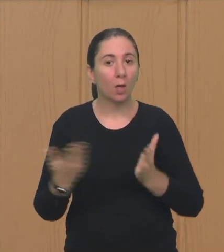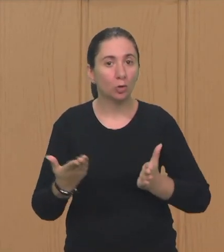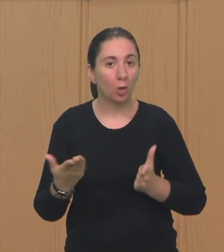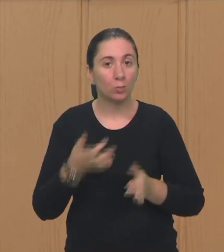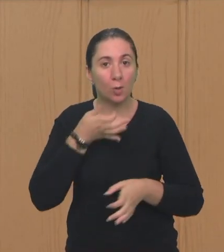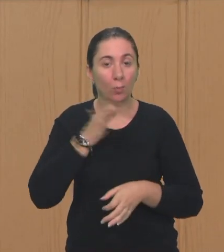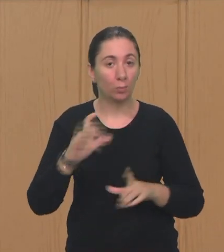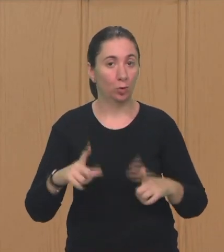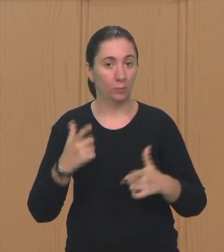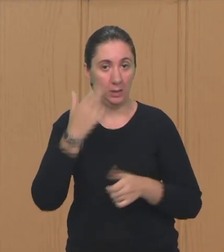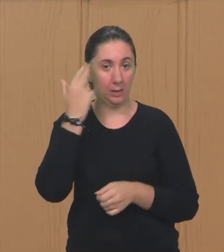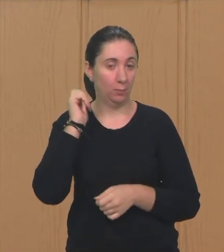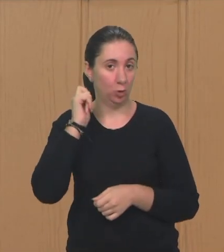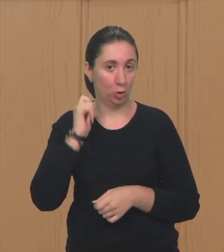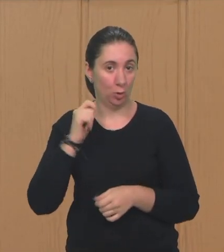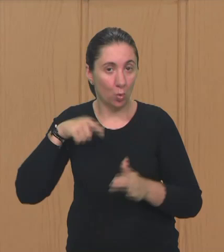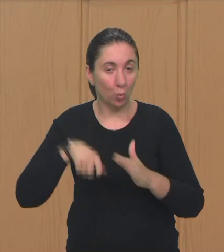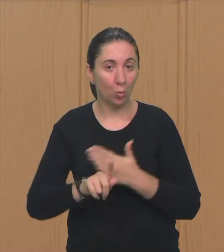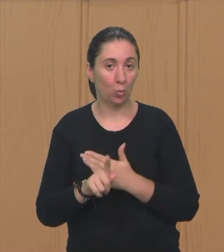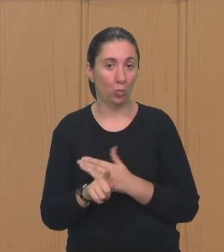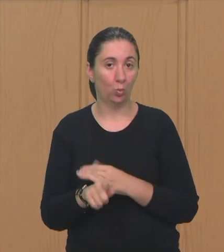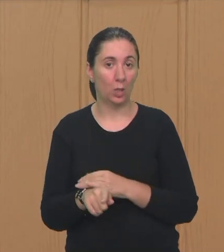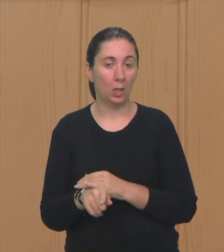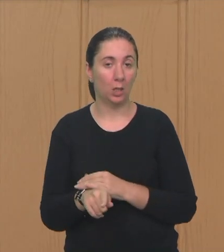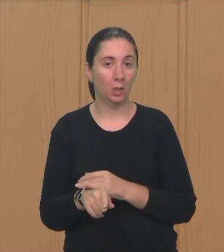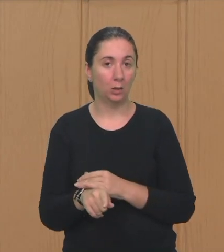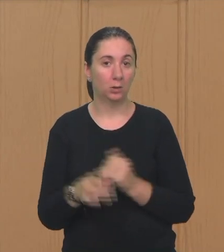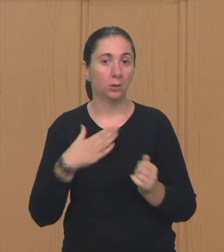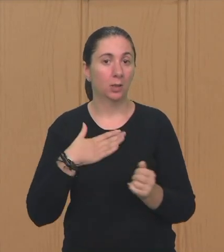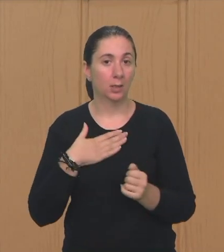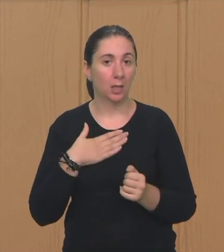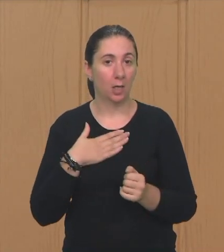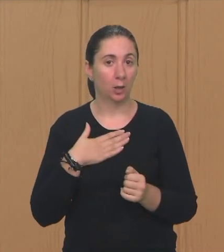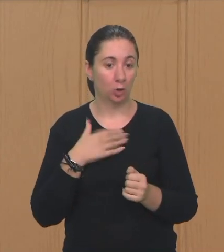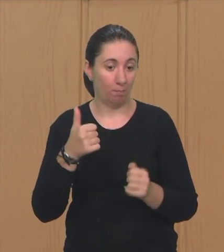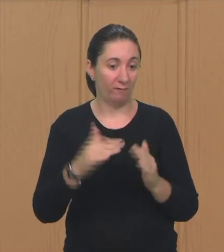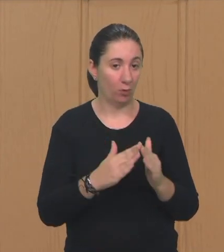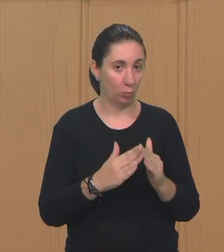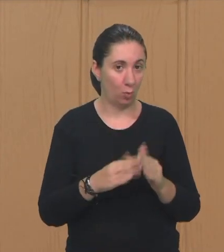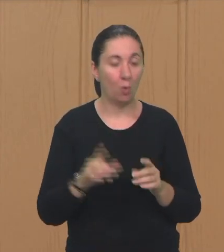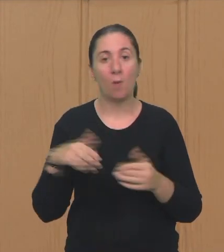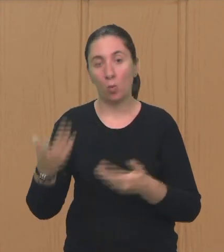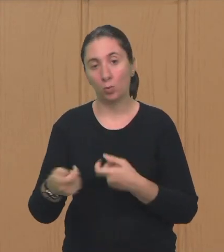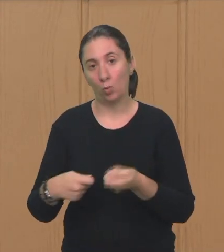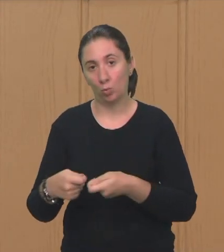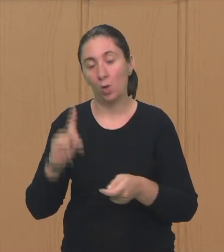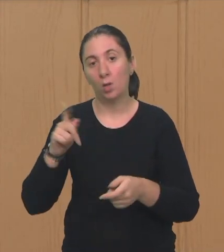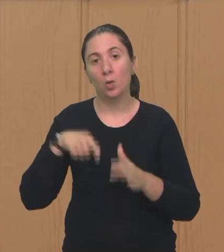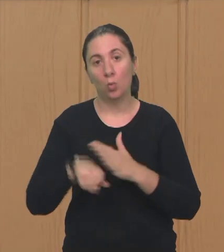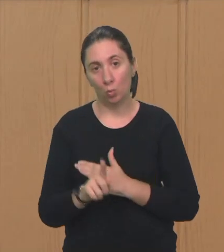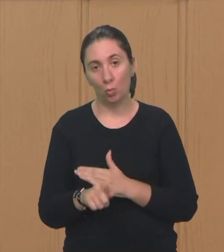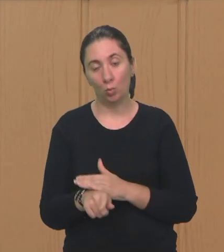bi se poboljšao život slijepih žena unutar naše prvo doma, onda udruge i